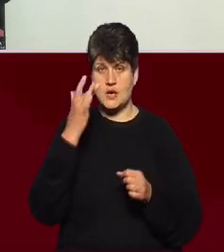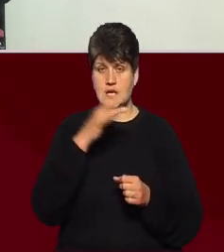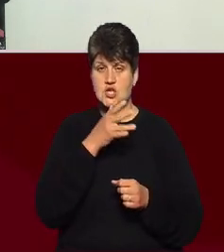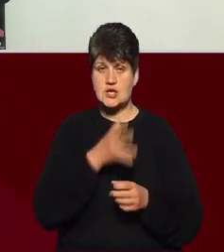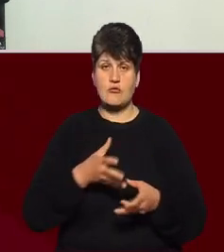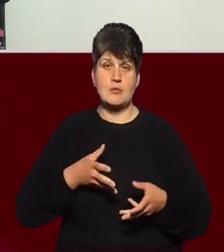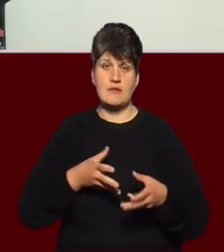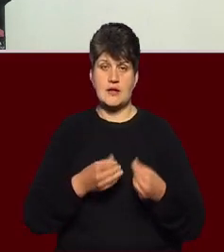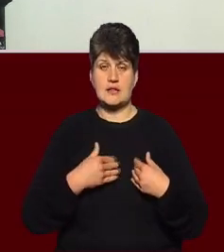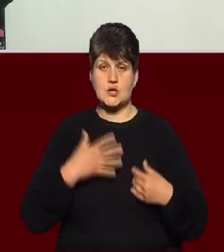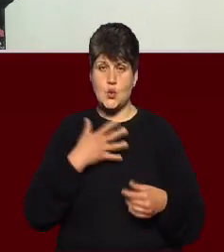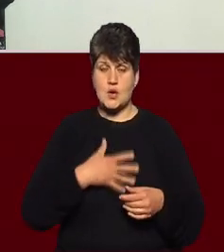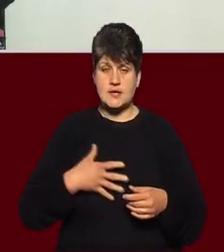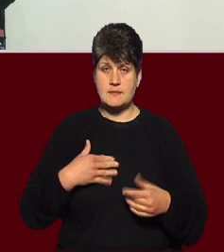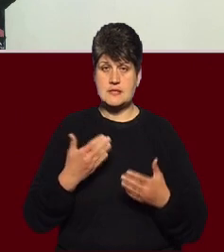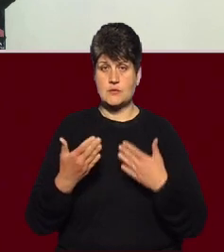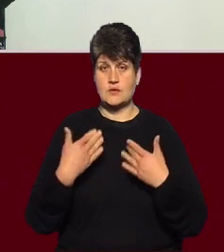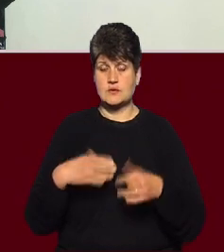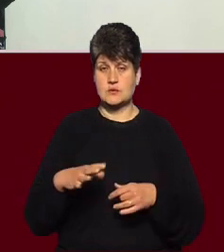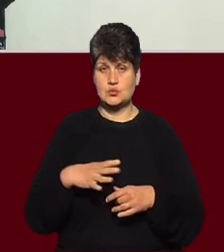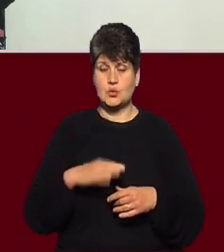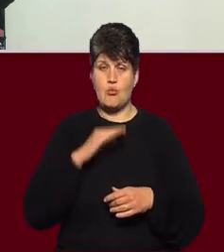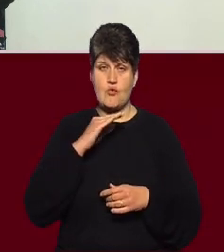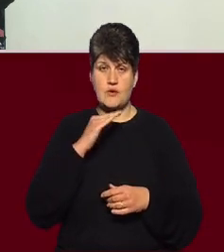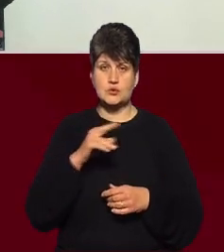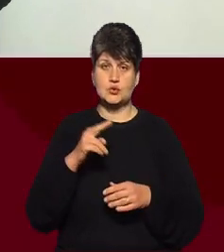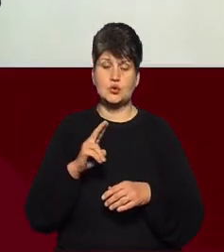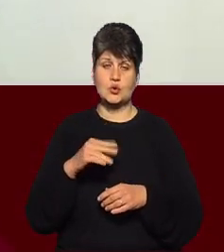ми спілкувалися із професоркою, докторкою біологічних